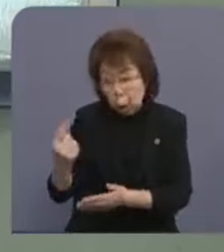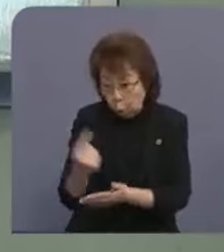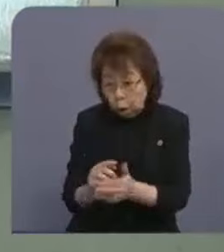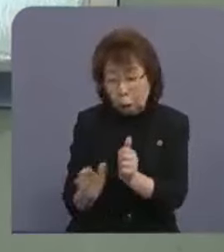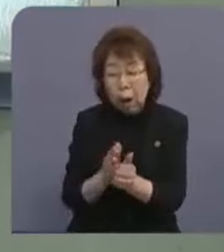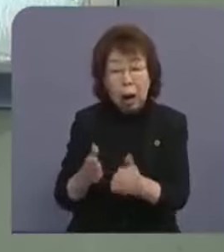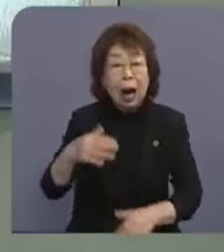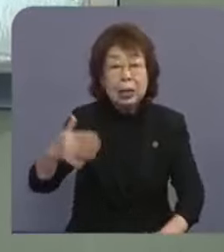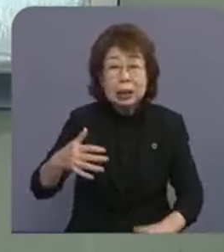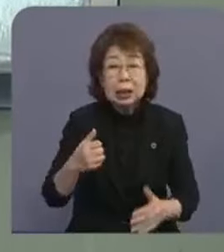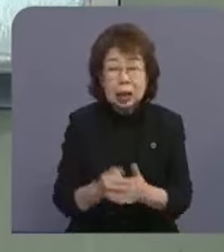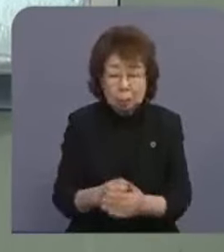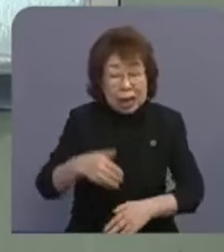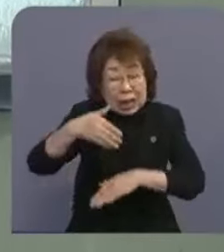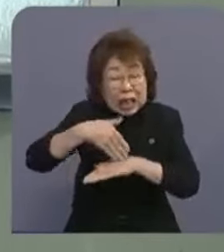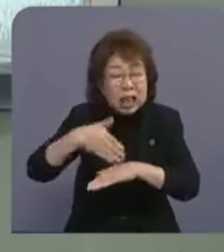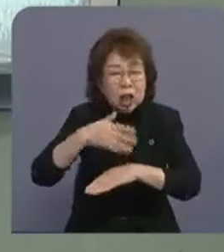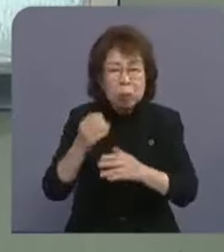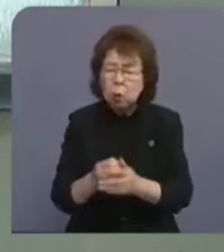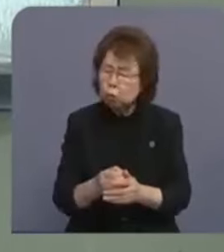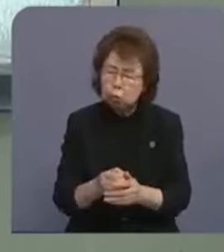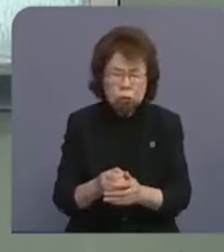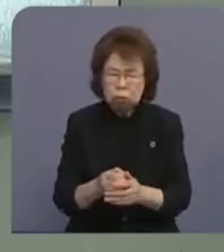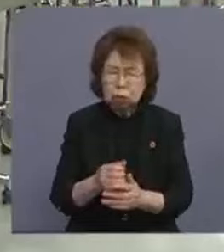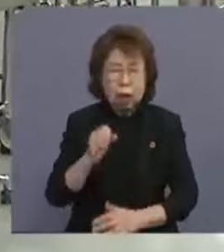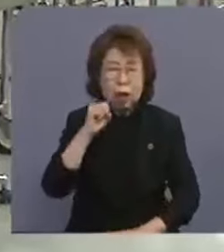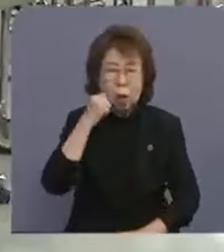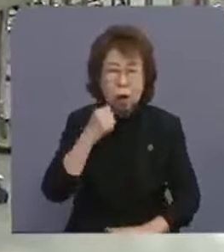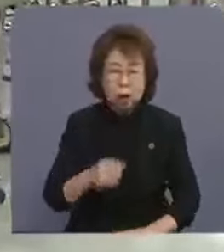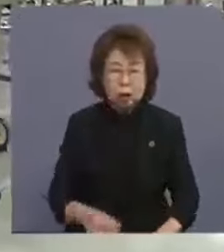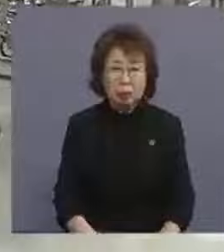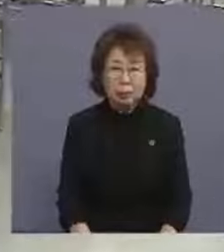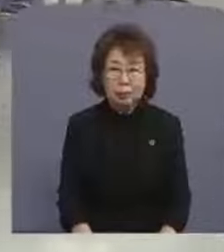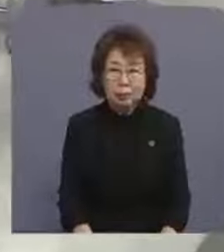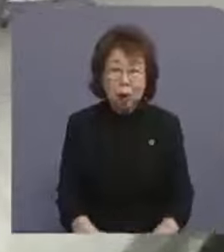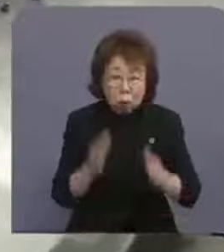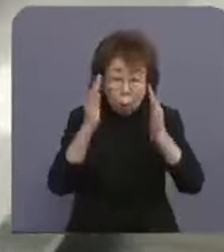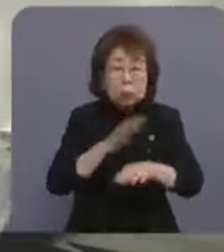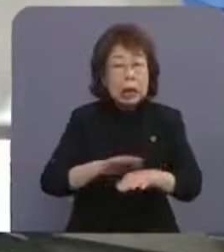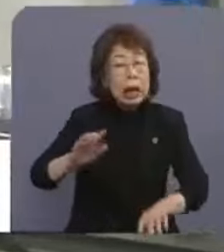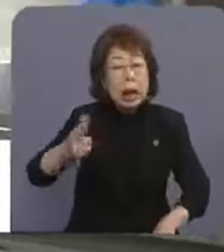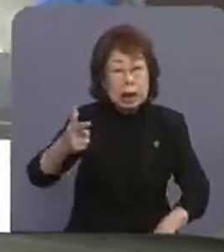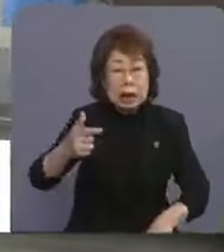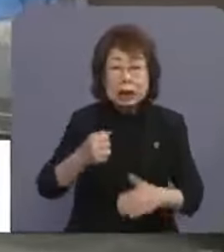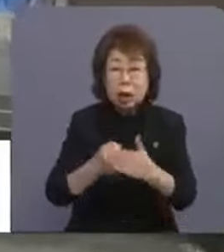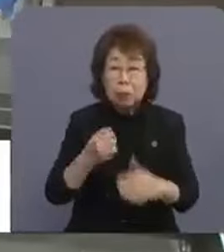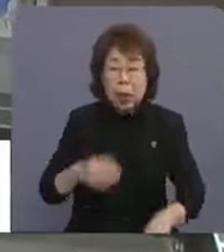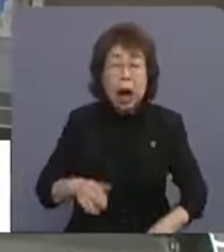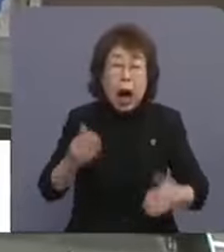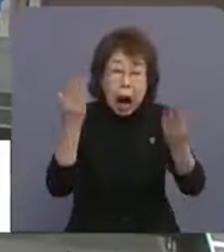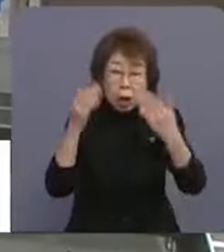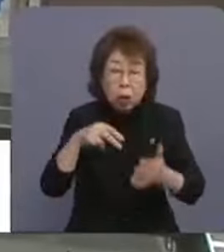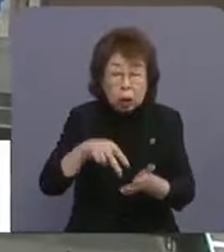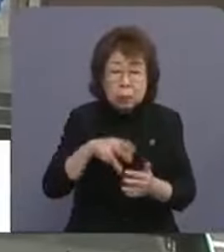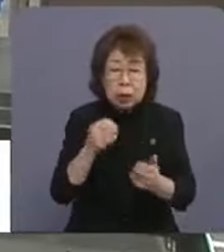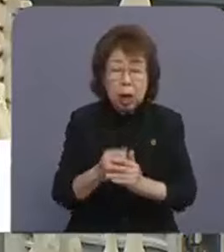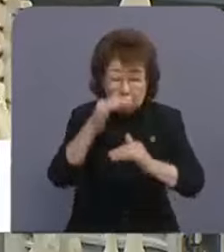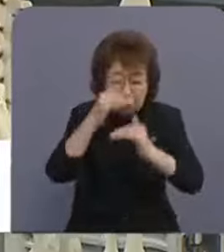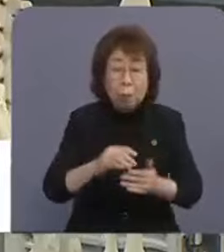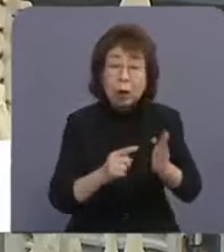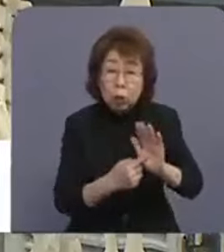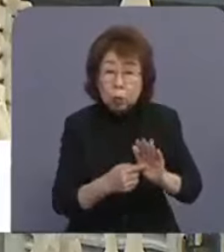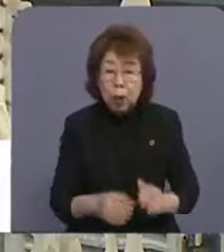만큼 임상 실습 등은 진행조차 어렵습니다. 수업이 제대로 될 리 없지만 학교가 학사 일정을 재개한